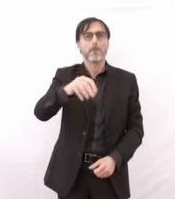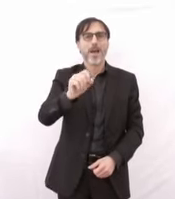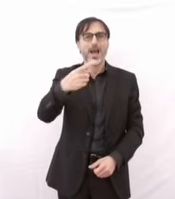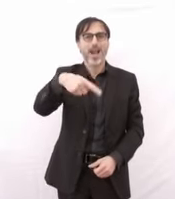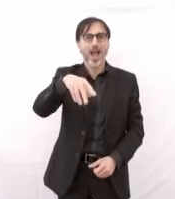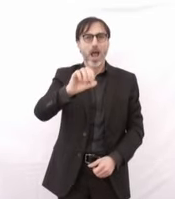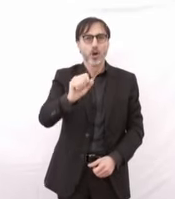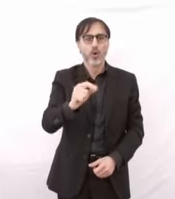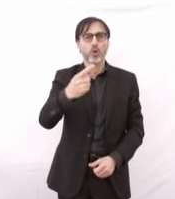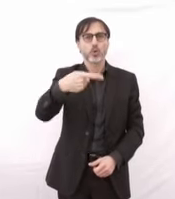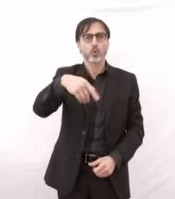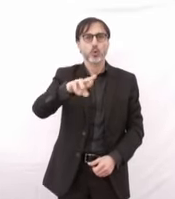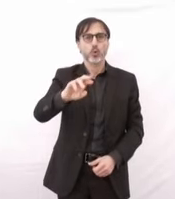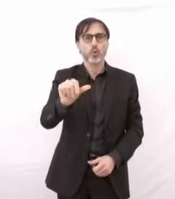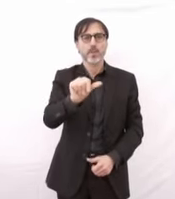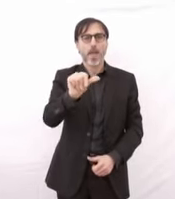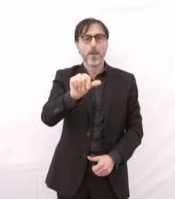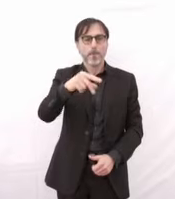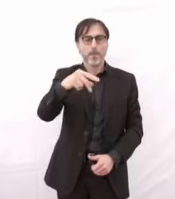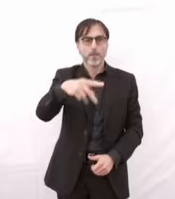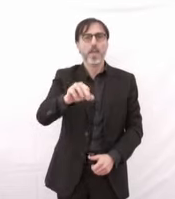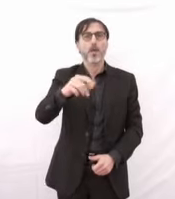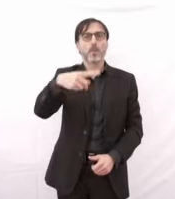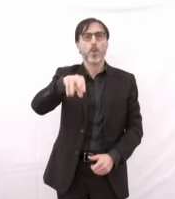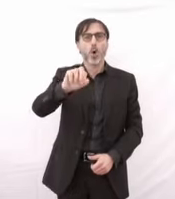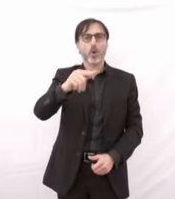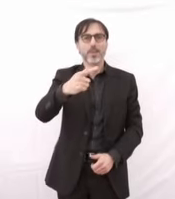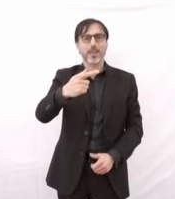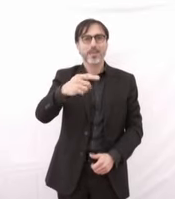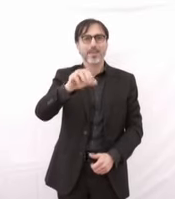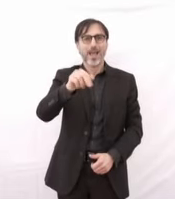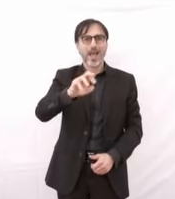Giuseppe Puntarello,